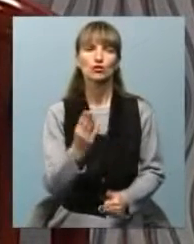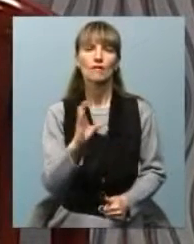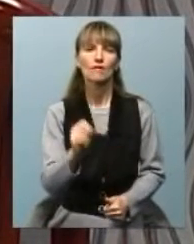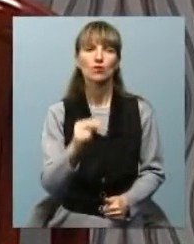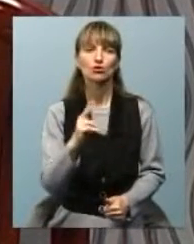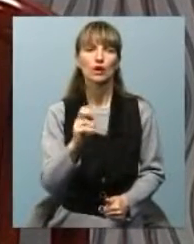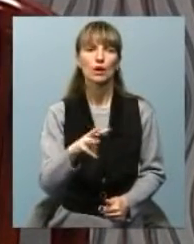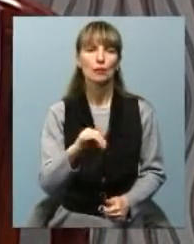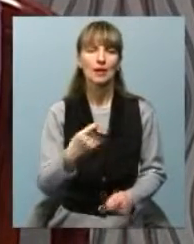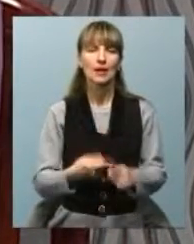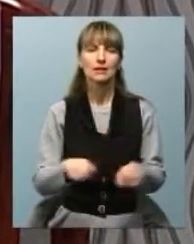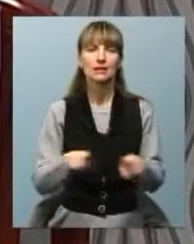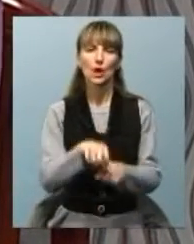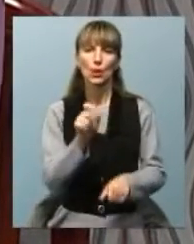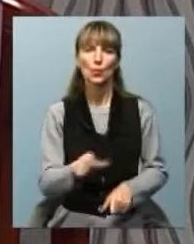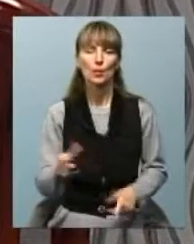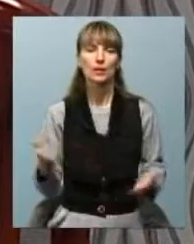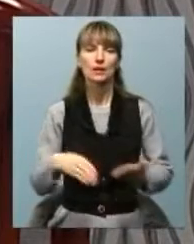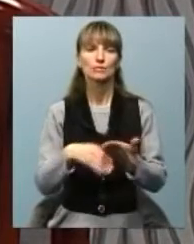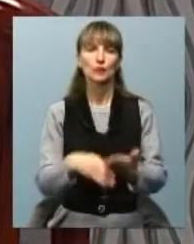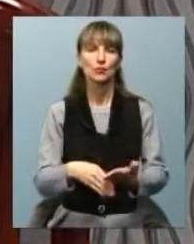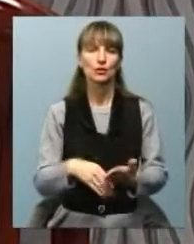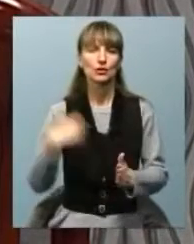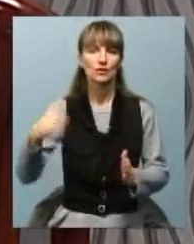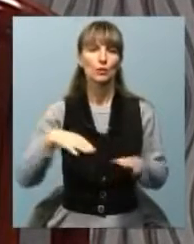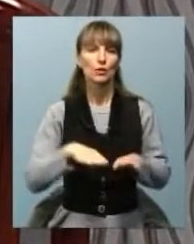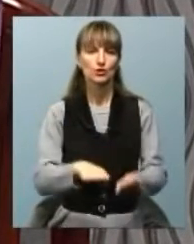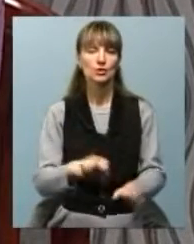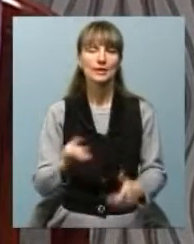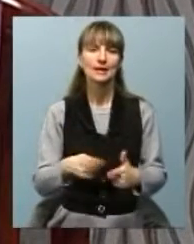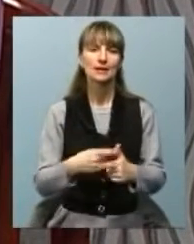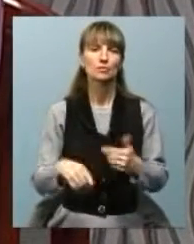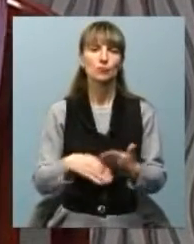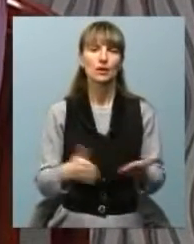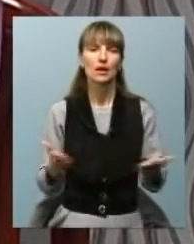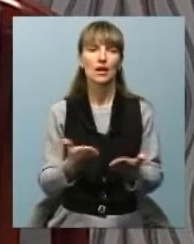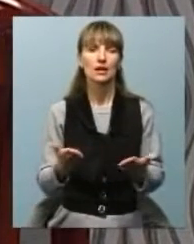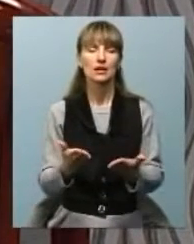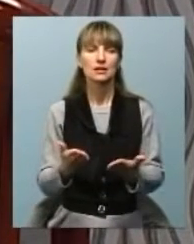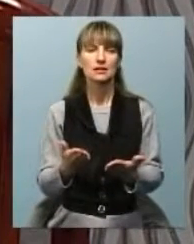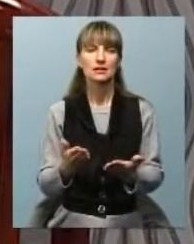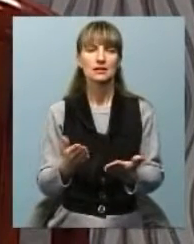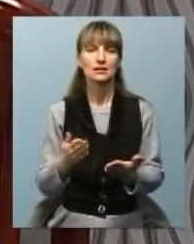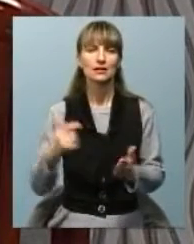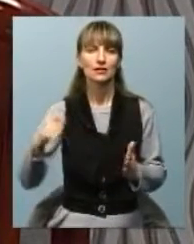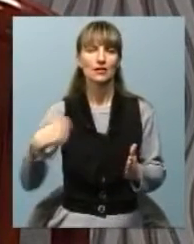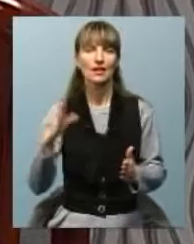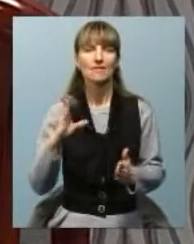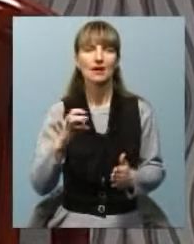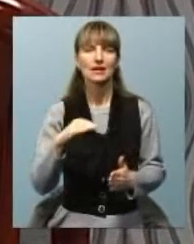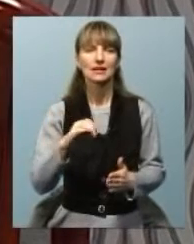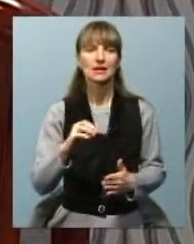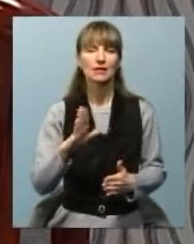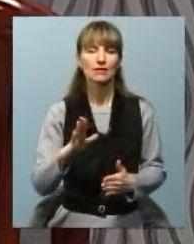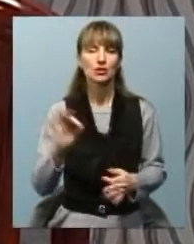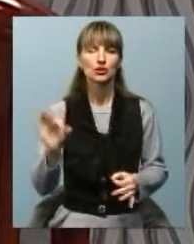такі люди, котрі і за допомогою або швейної машинки, або навіть за допомогою якихось певних швейних верстатів, вони просто беруть і